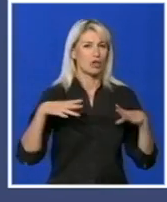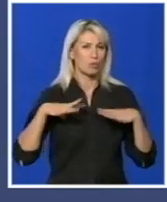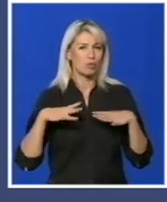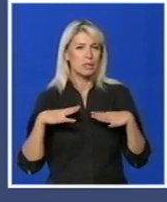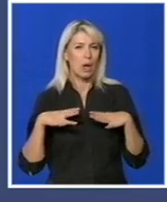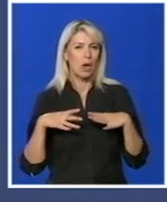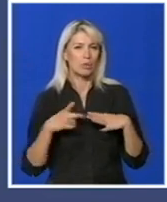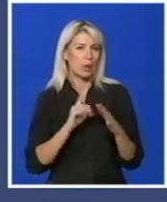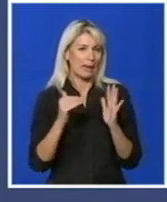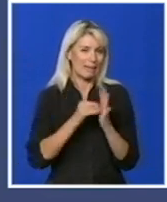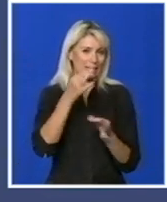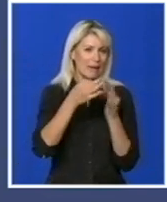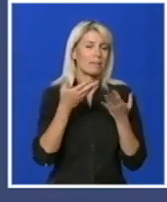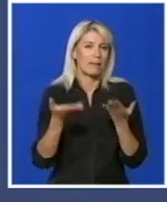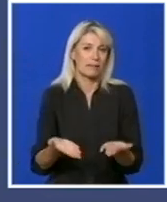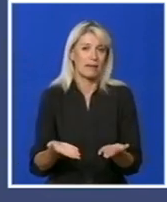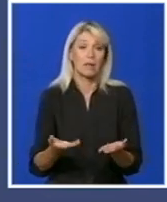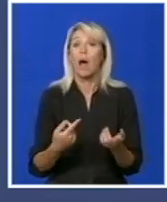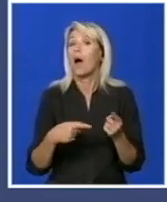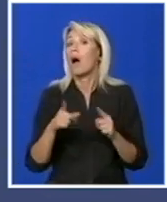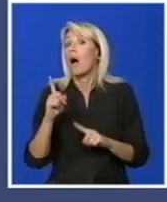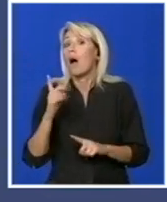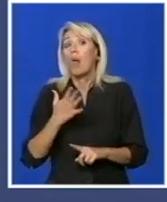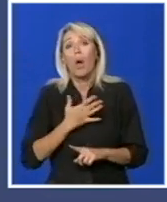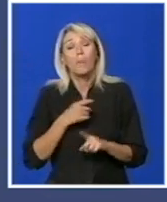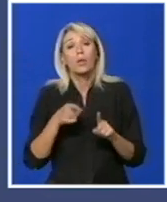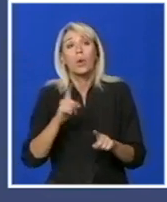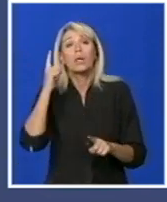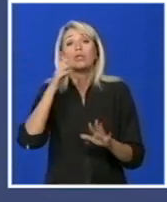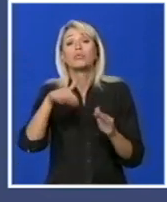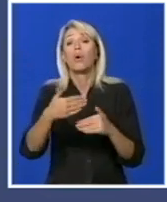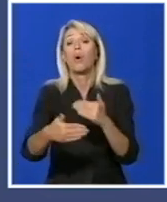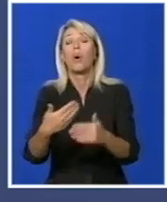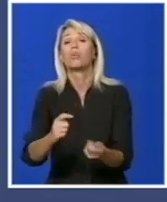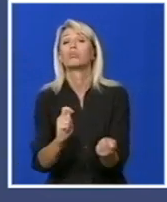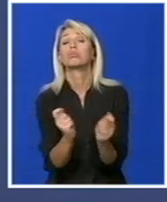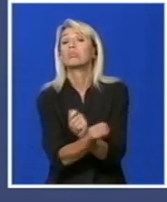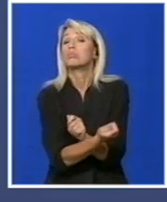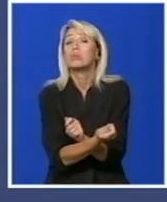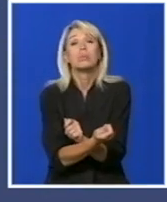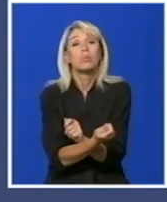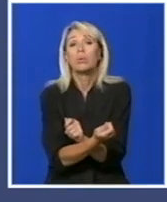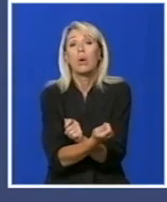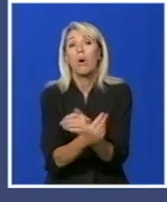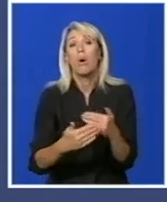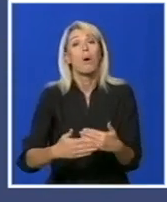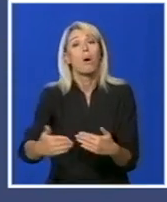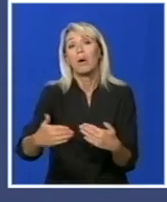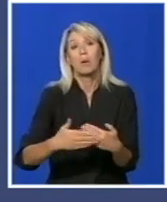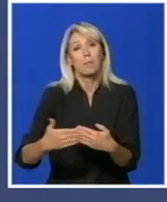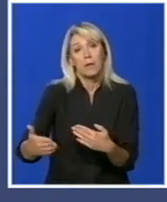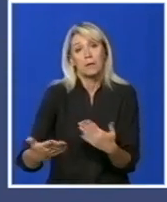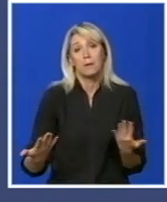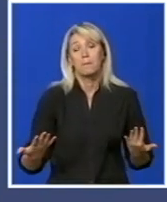Srbije. Međutim, to ne znači da se takva situacija neće dogoditi u nekom sledećem vremenskom